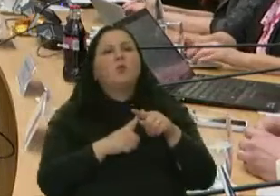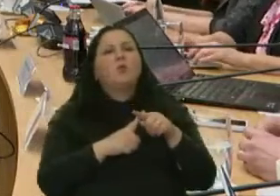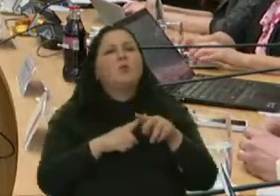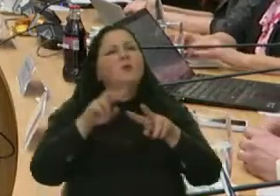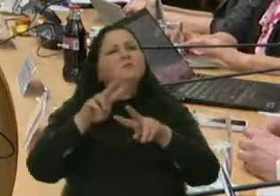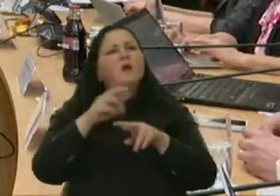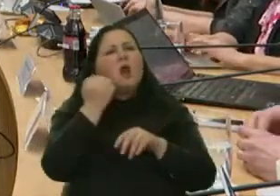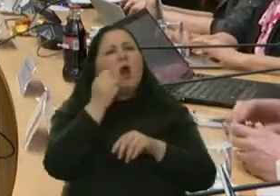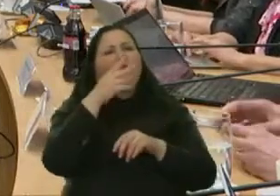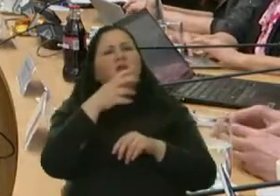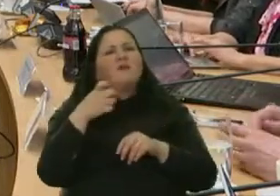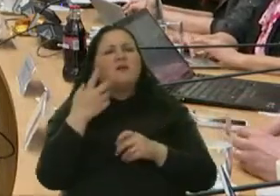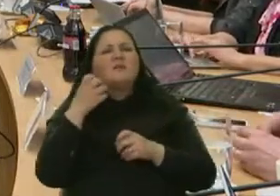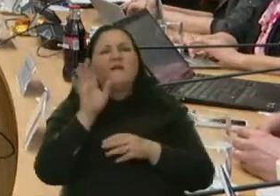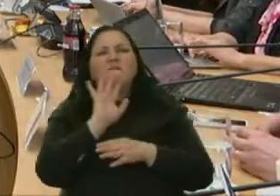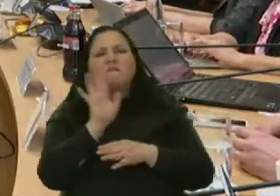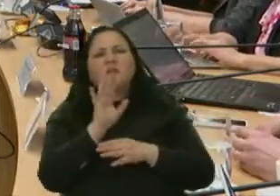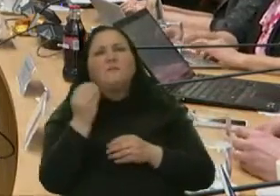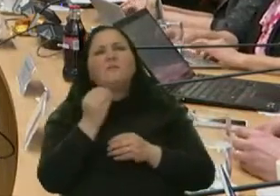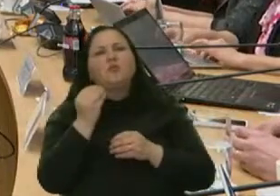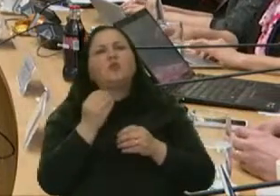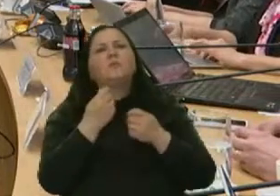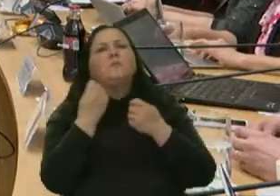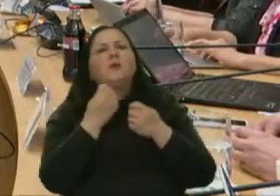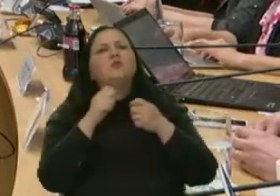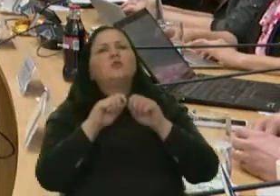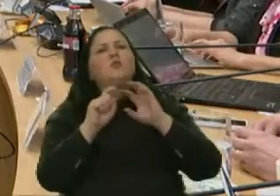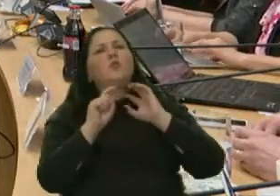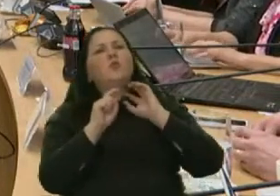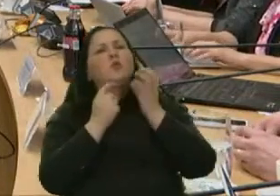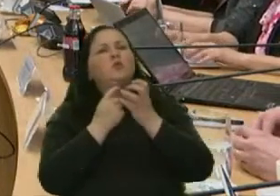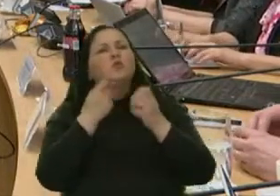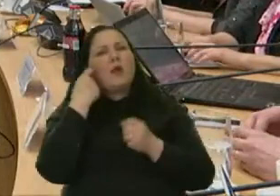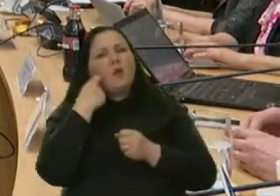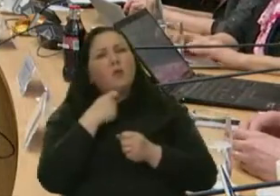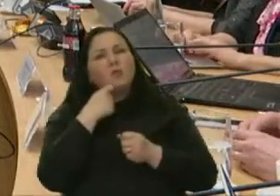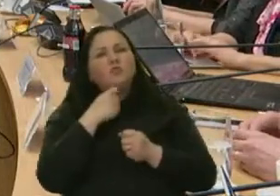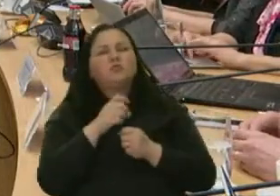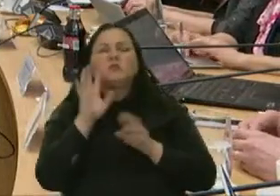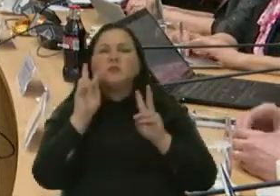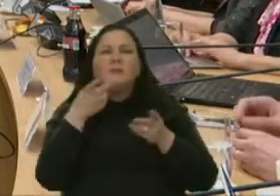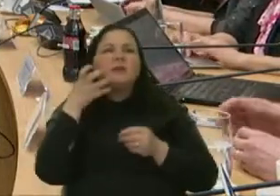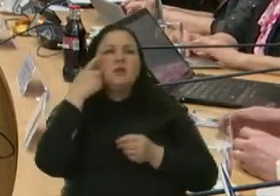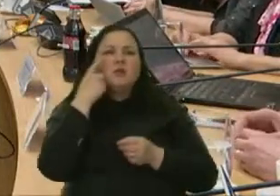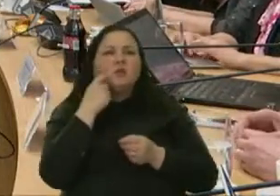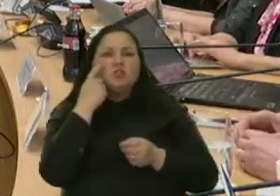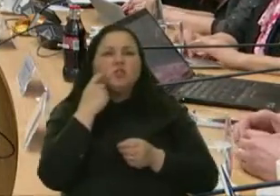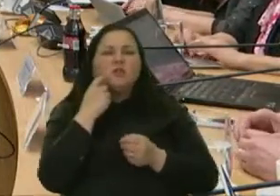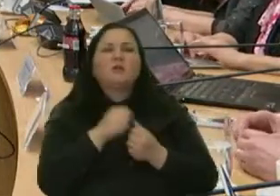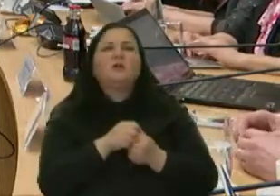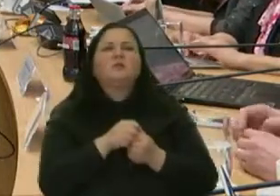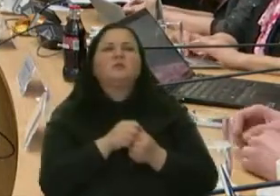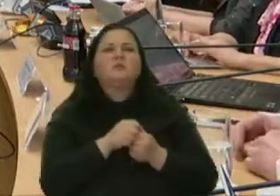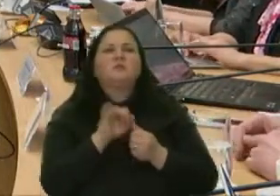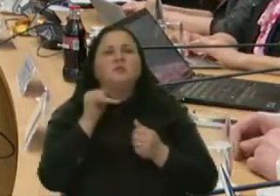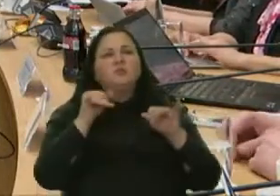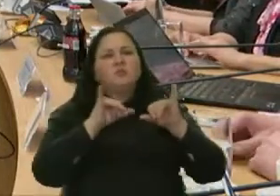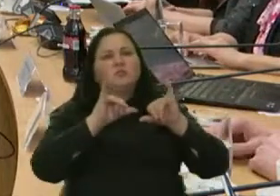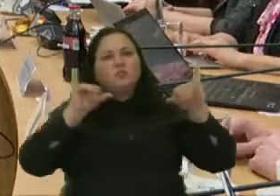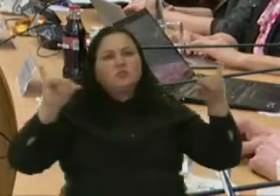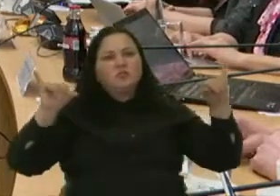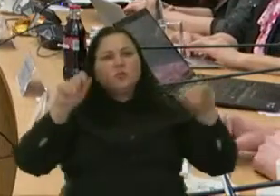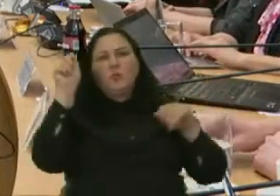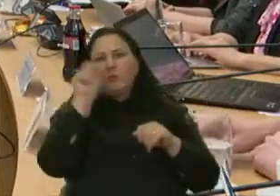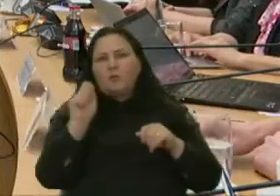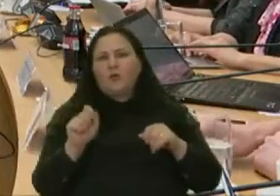arhiva de filme tot pentru cultura clujeană ar trebui încercat și dezvoltat un proiect